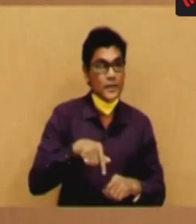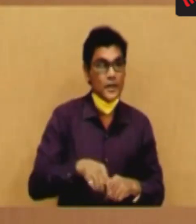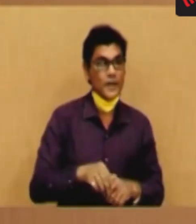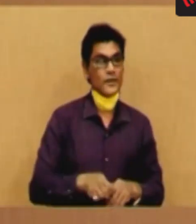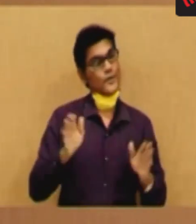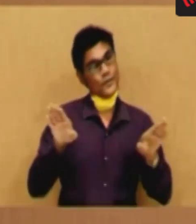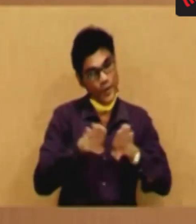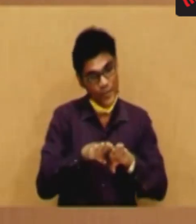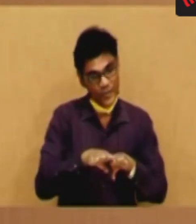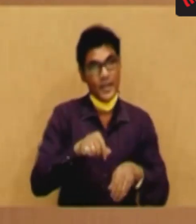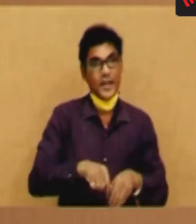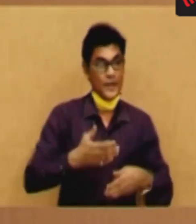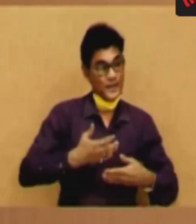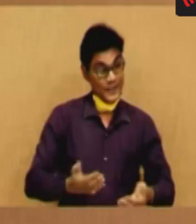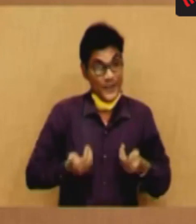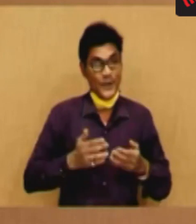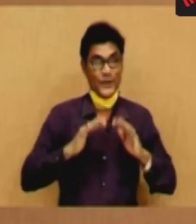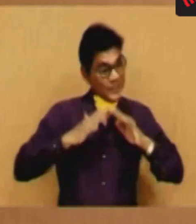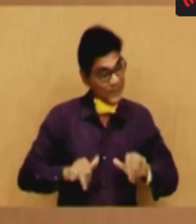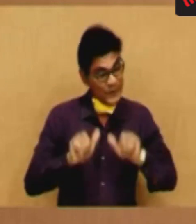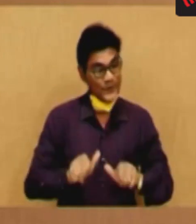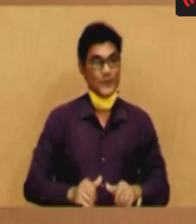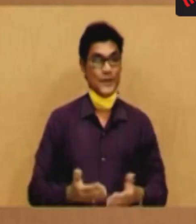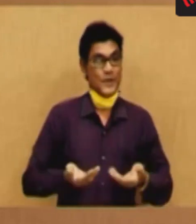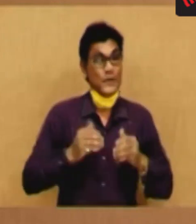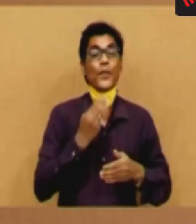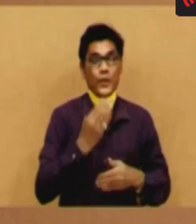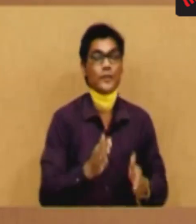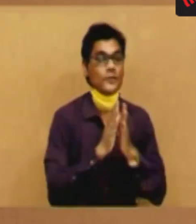बंद करिबा निरापद रहिबे सुस्थ रहिबे धन्यवाद नमस्कार।